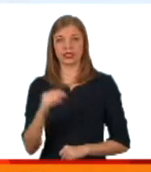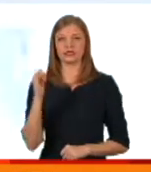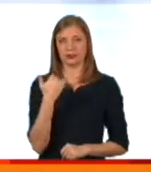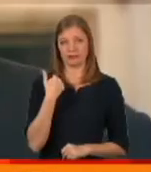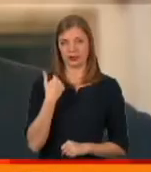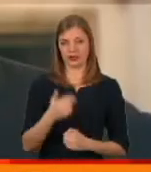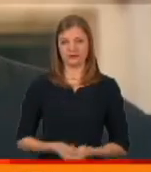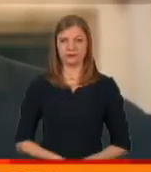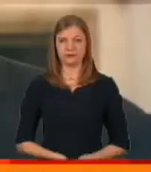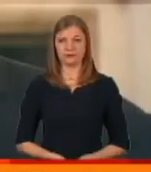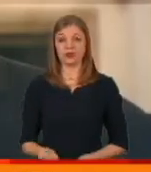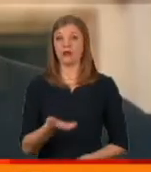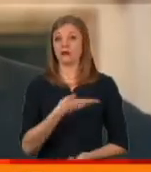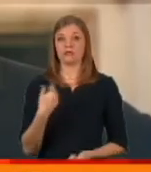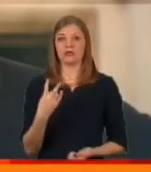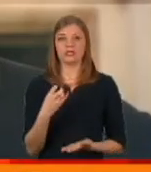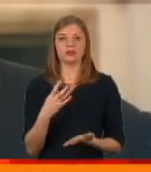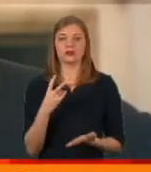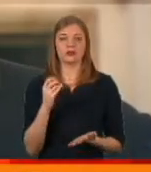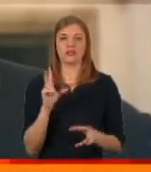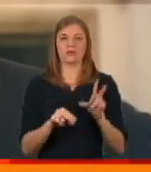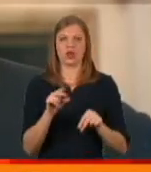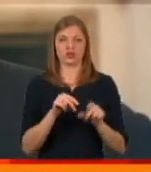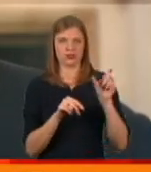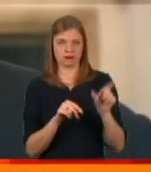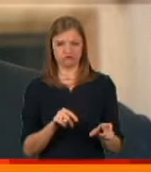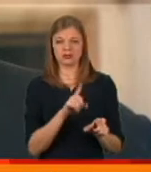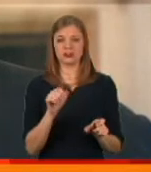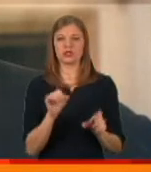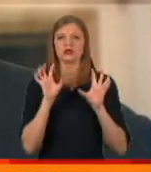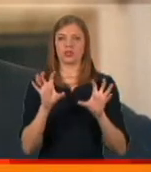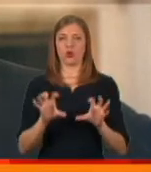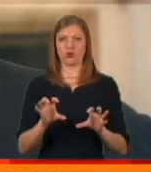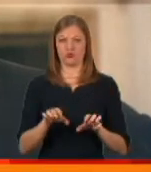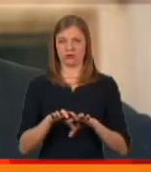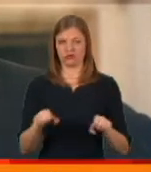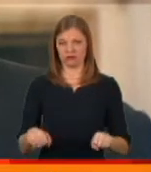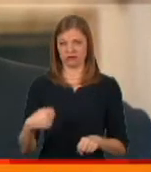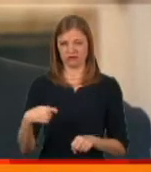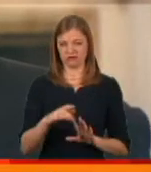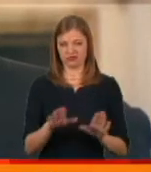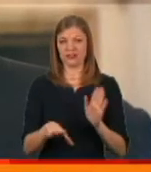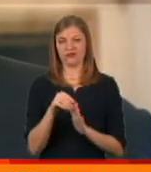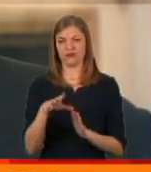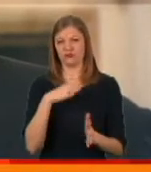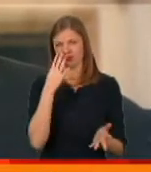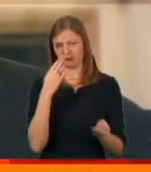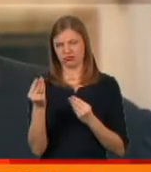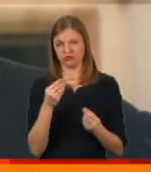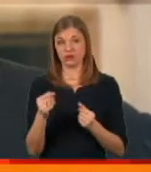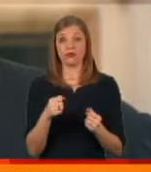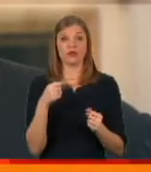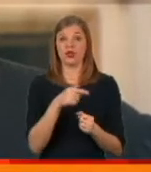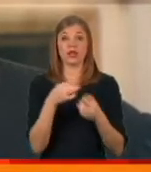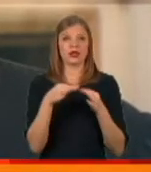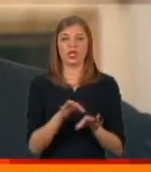Велика Британія. Ми не маємо Ніколаса Мадуро за законного очільника Венесуели. Вибори були сфальсифіковані, до